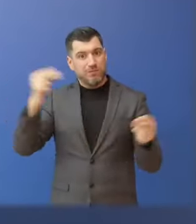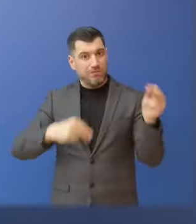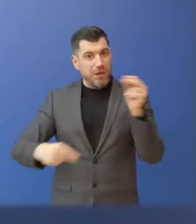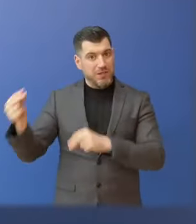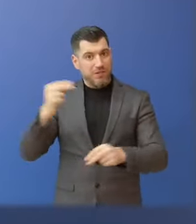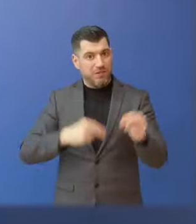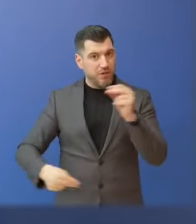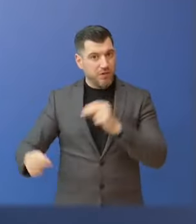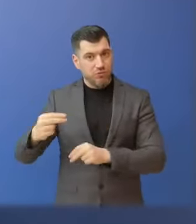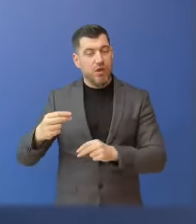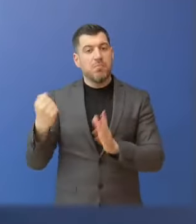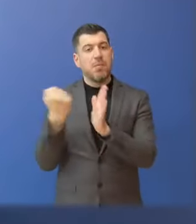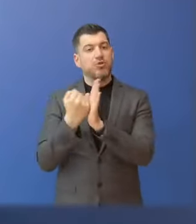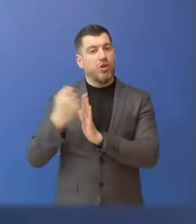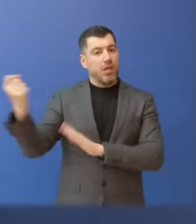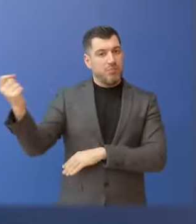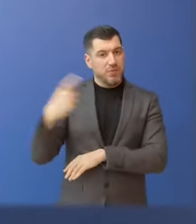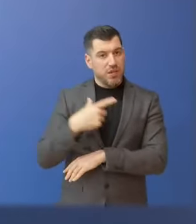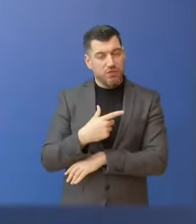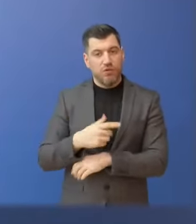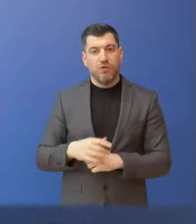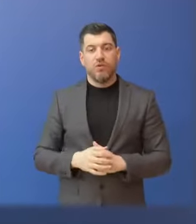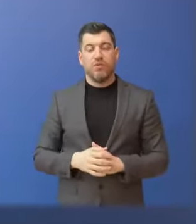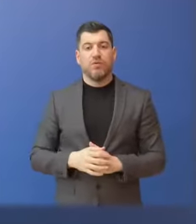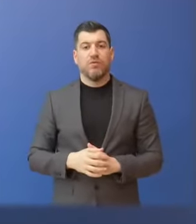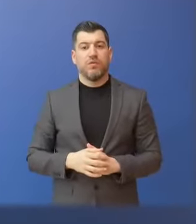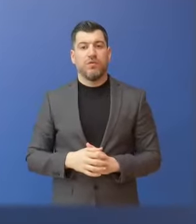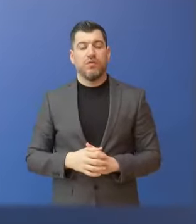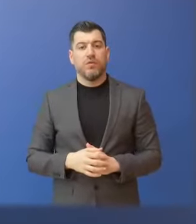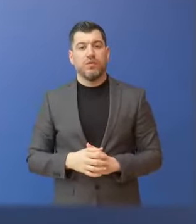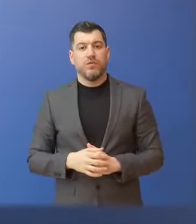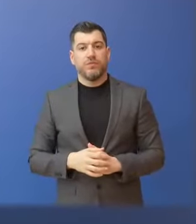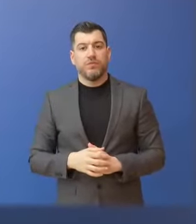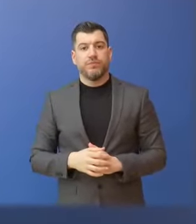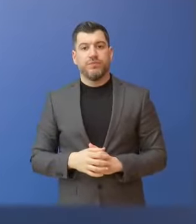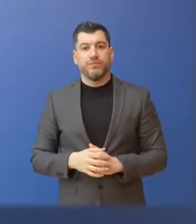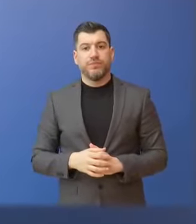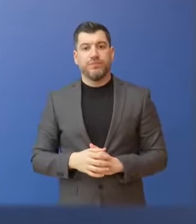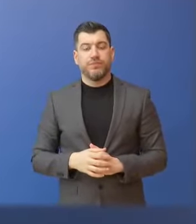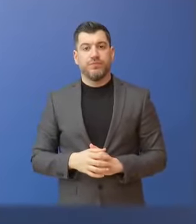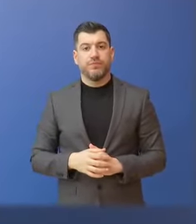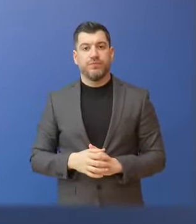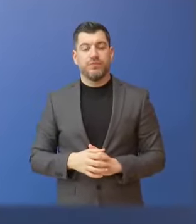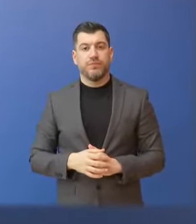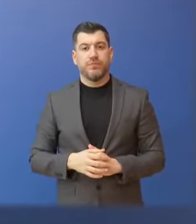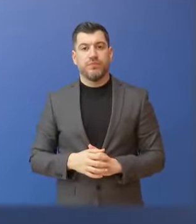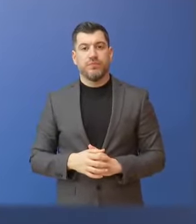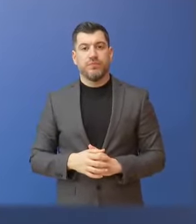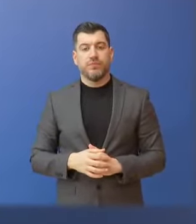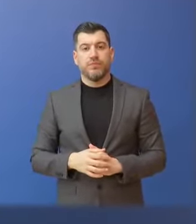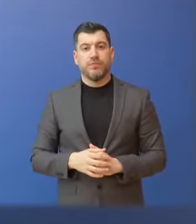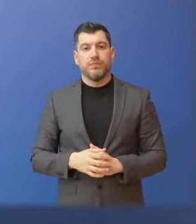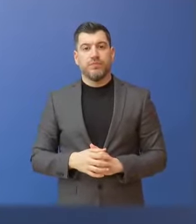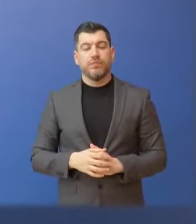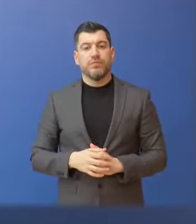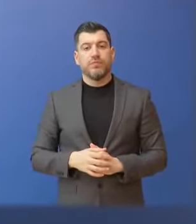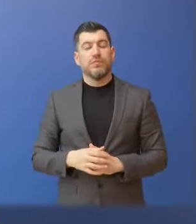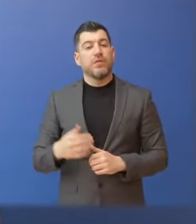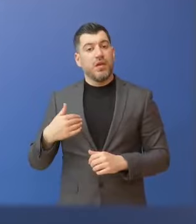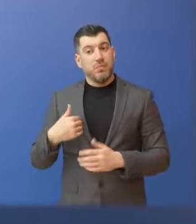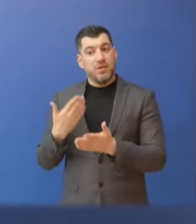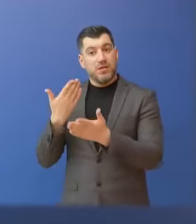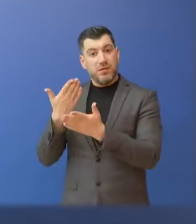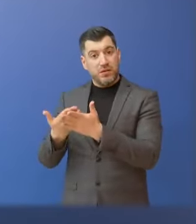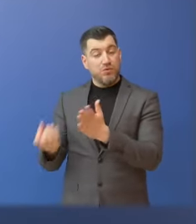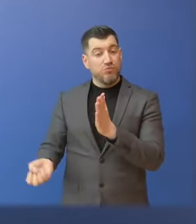ελπίζουμε να επεκταθεί ως προς τους από δήμος τουλάχιστον με επόμενη τροπολογία που θα καταθέσουμε και πρόταση νόμου